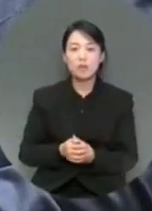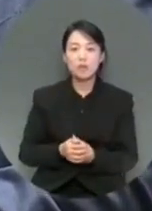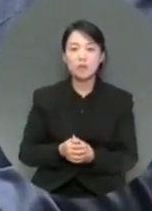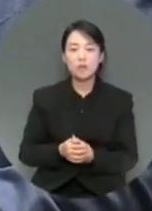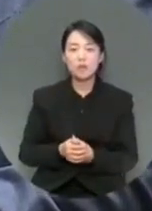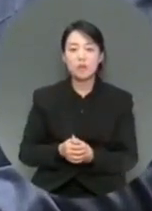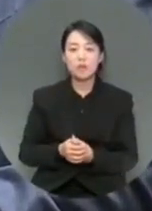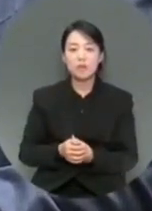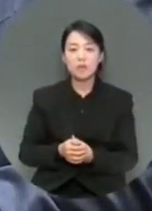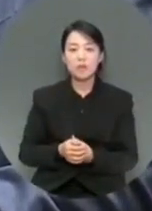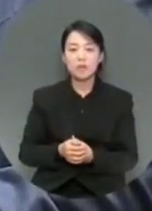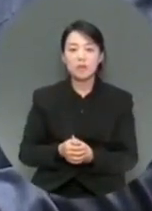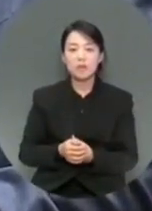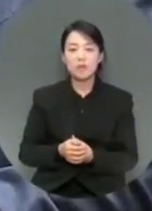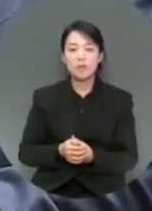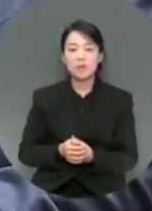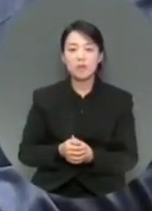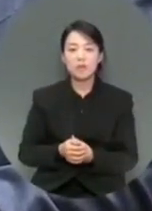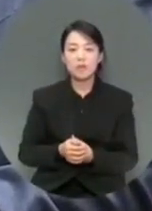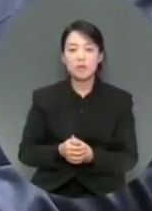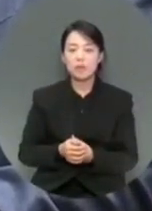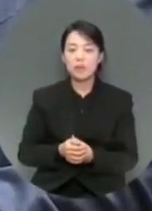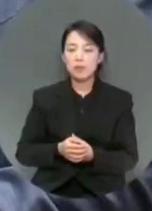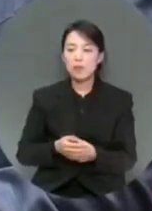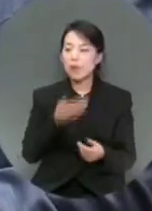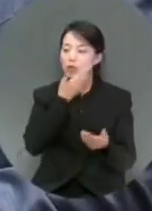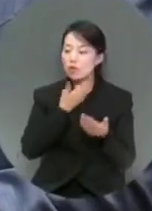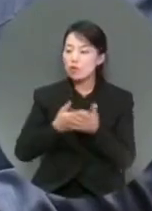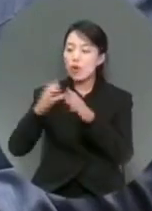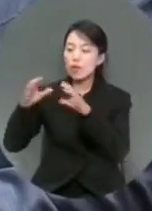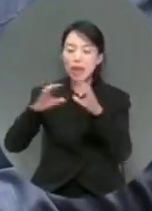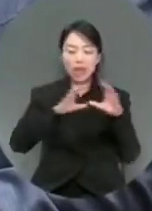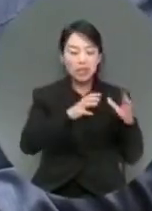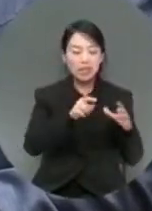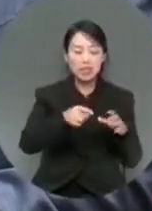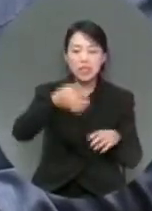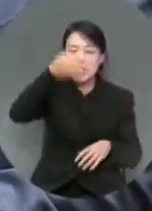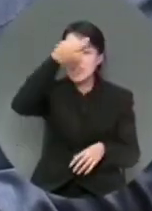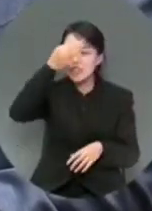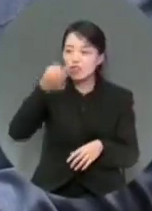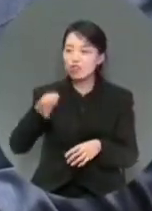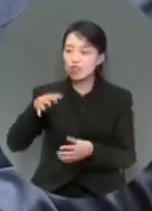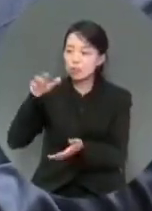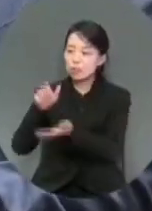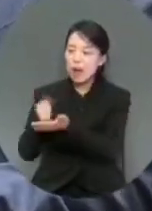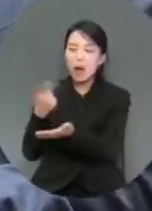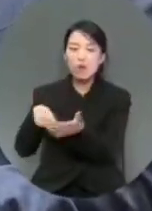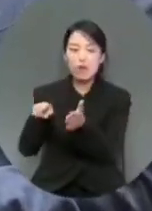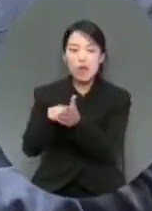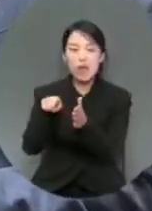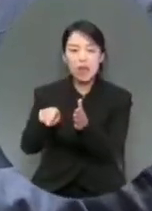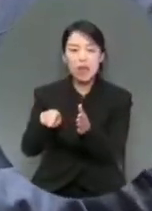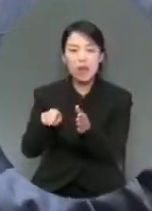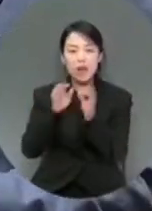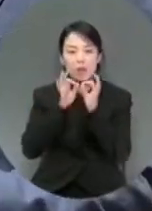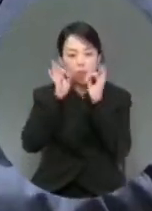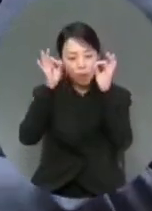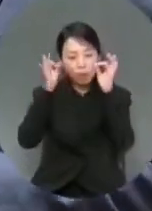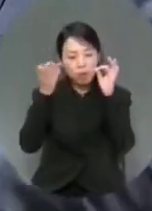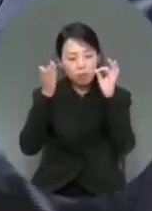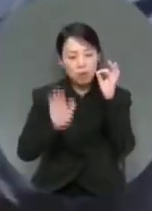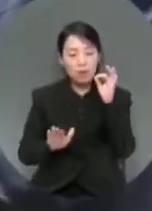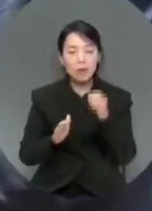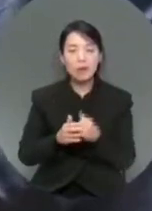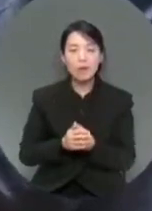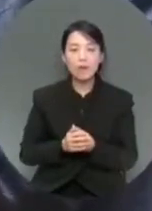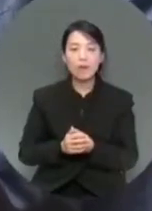이렇게 모든 주요 국가들이 패권 그 경쟁의 출발점으로 기술을 얘기하는데 이 부분에 대해서 저는